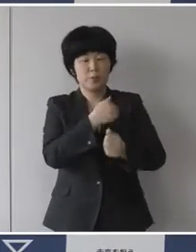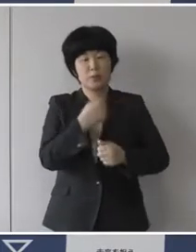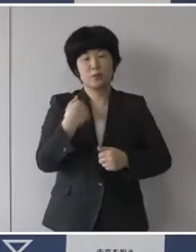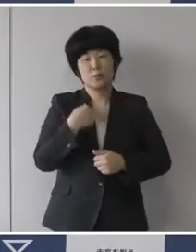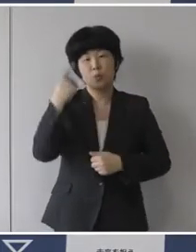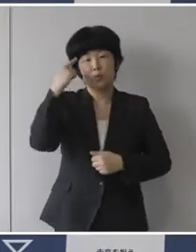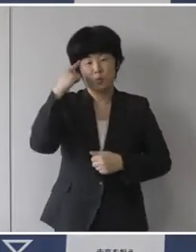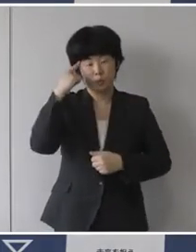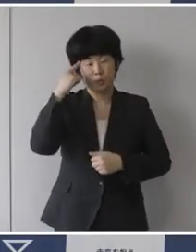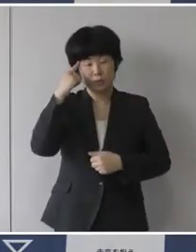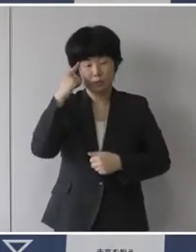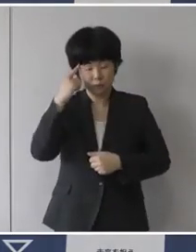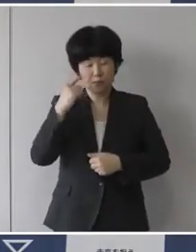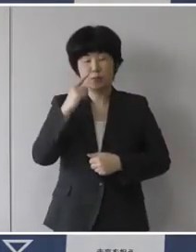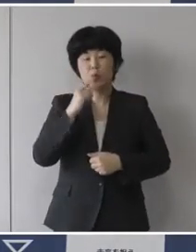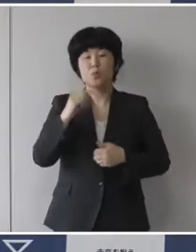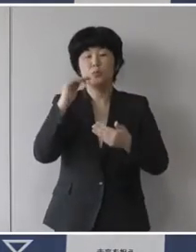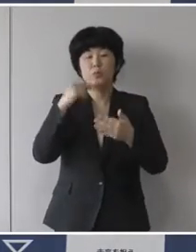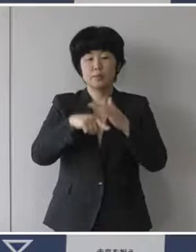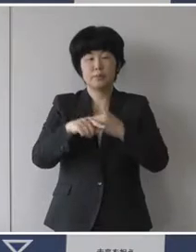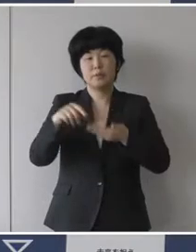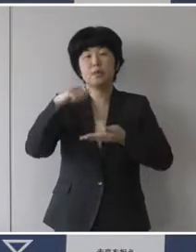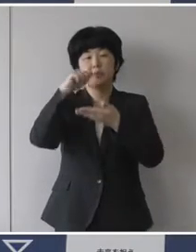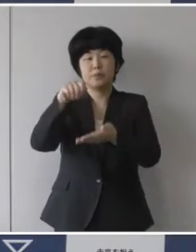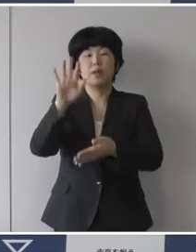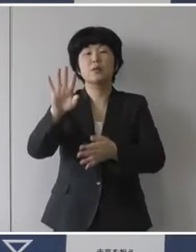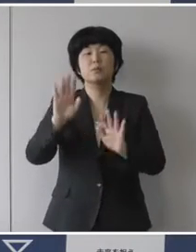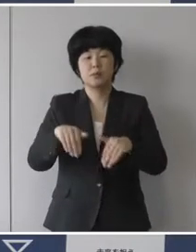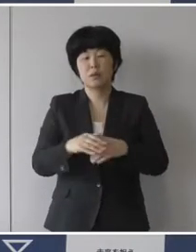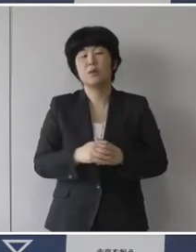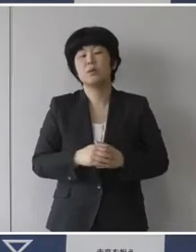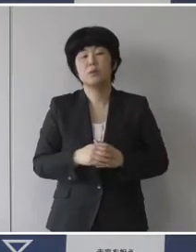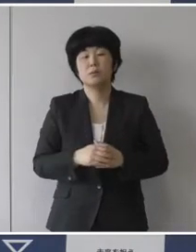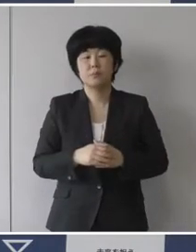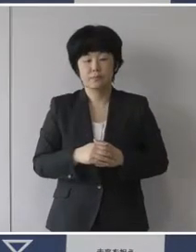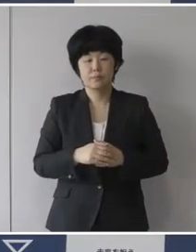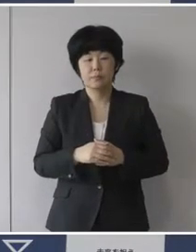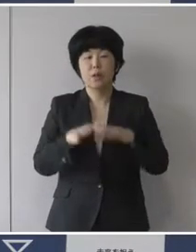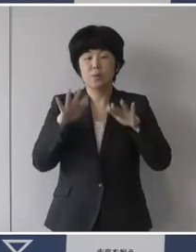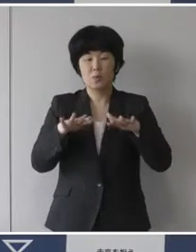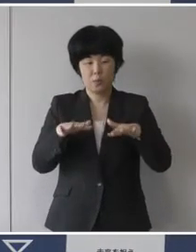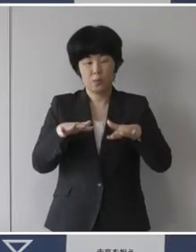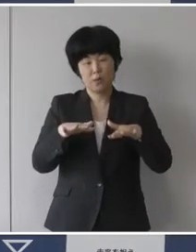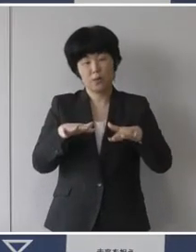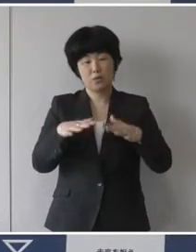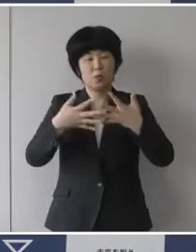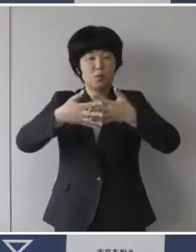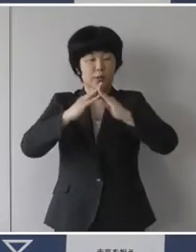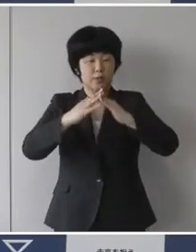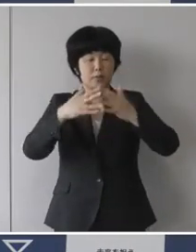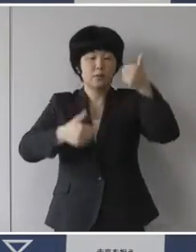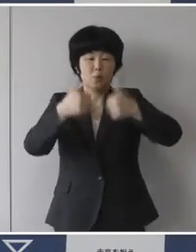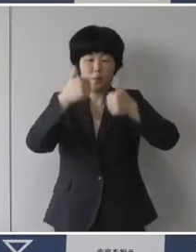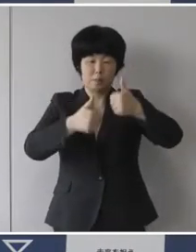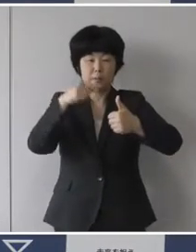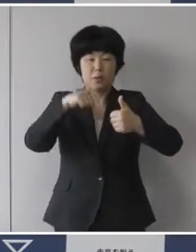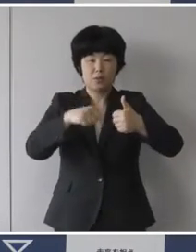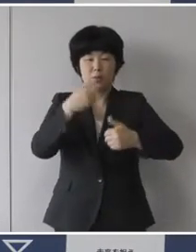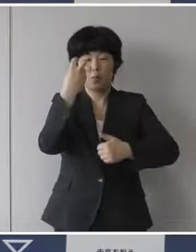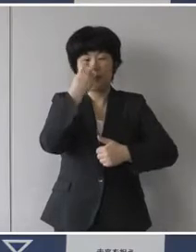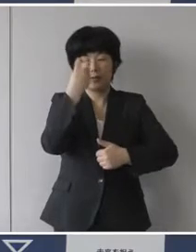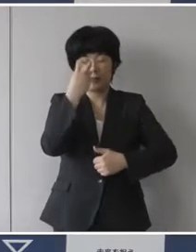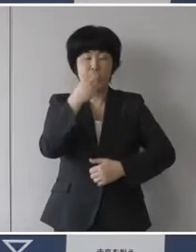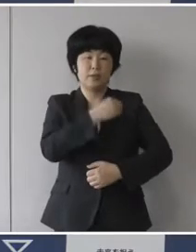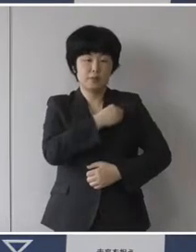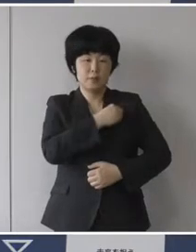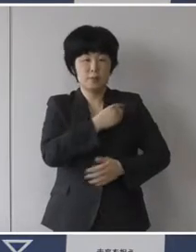提案であります。あのコンペのこの審査員アドバイザーも非常に有名な建築家の先生にご参加をいただけ